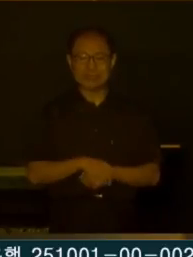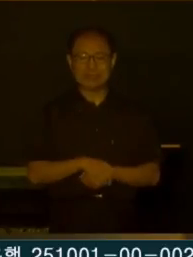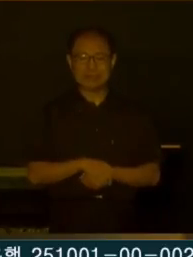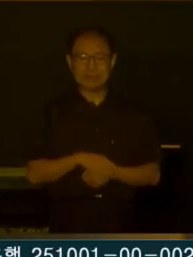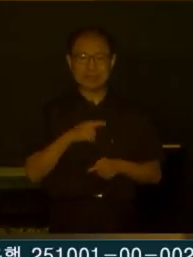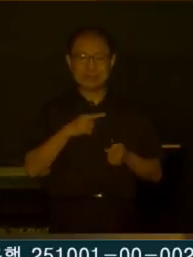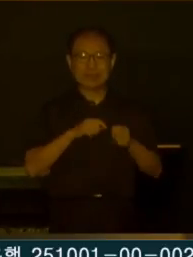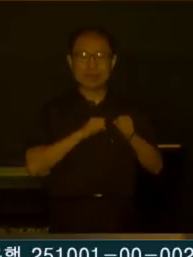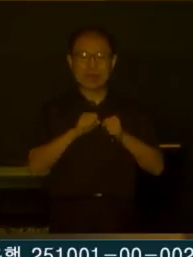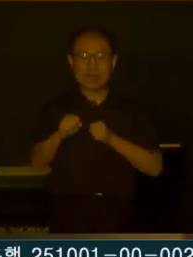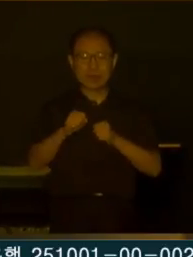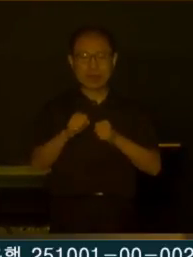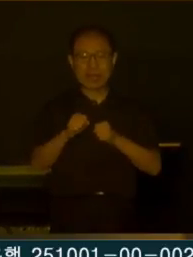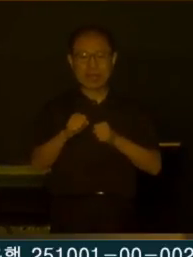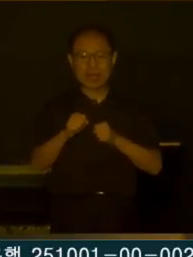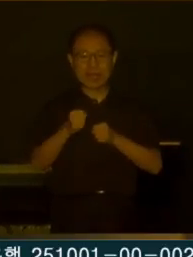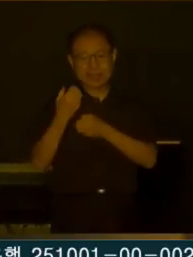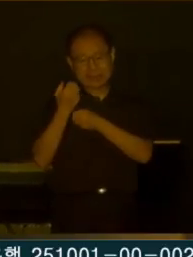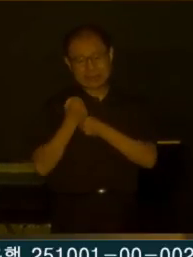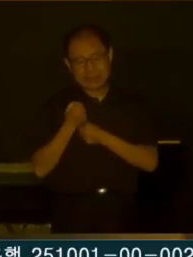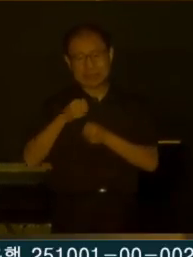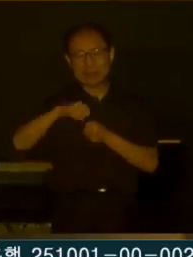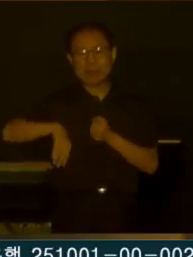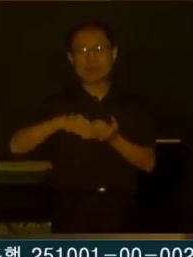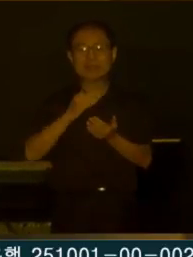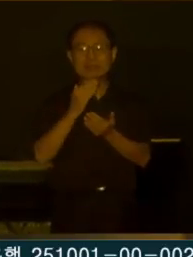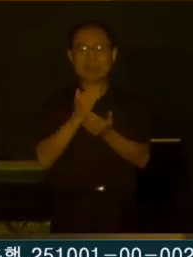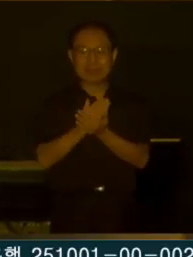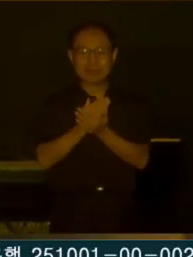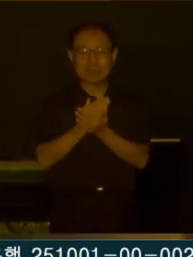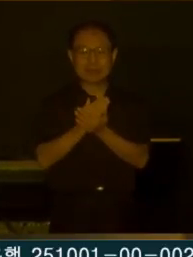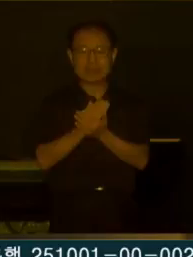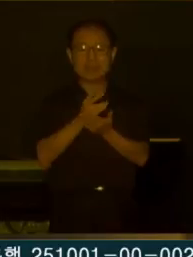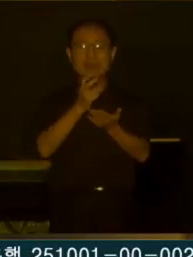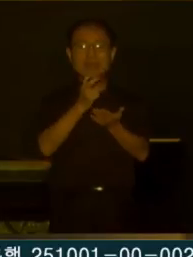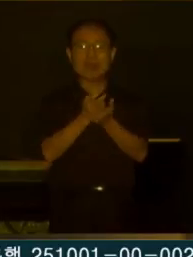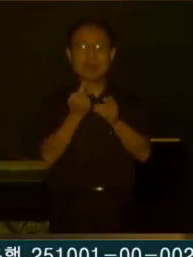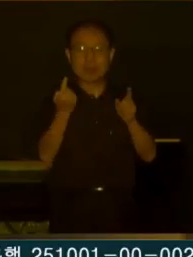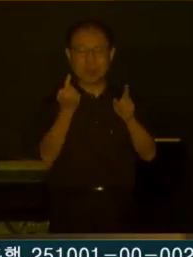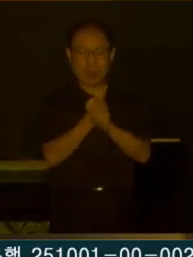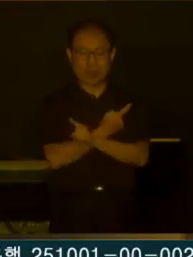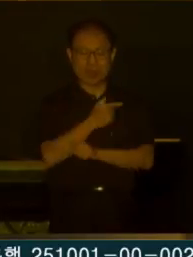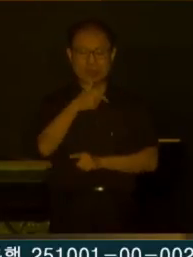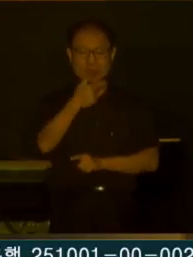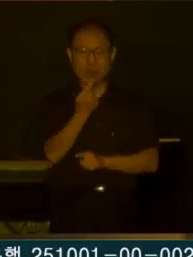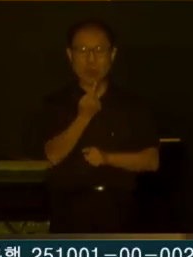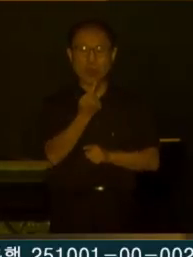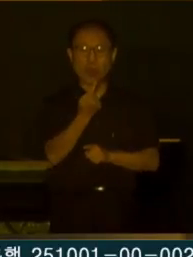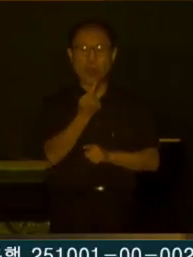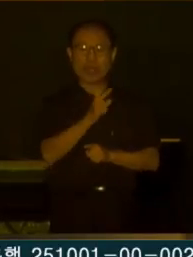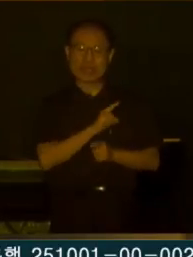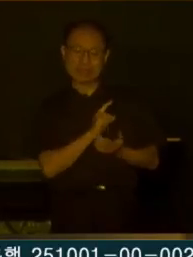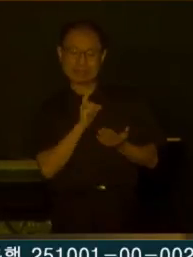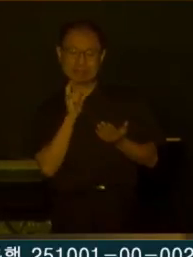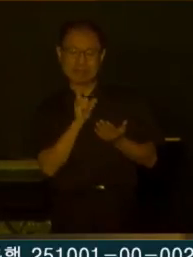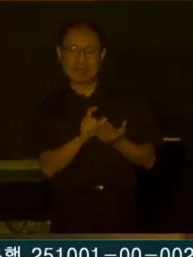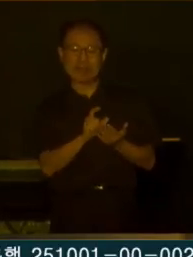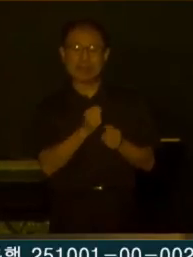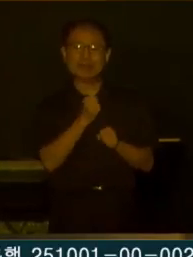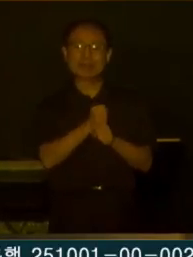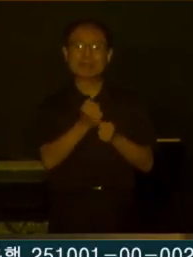정치 활동에 의지를 잃지 않도록 정치자금법을 고치고 노회찬 법이라고